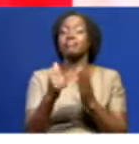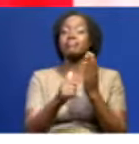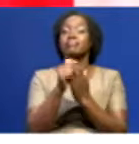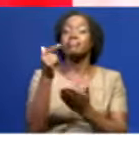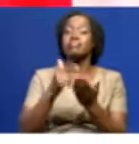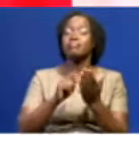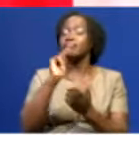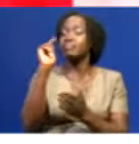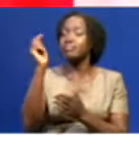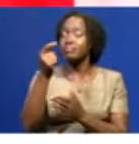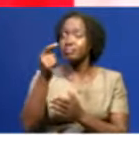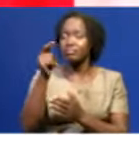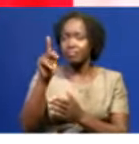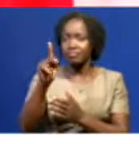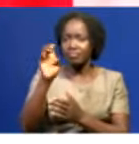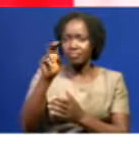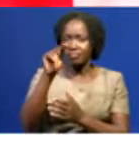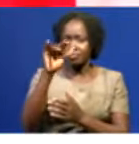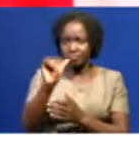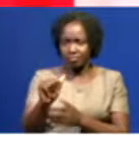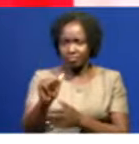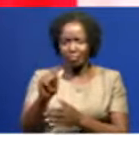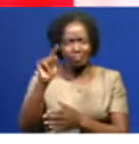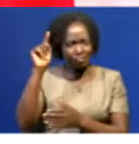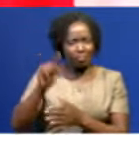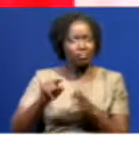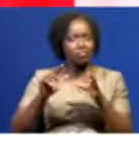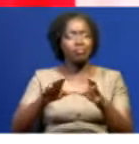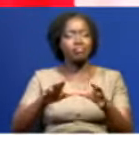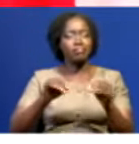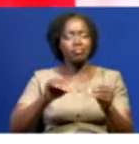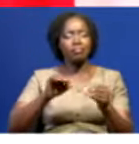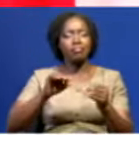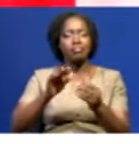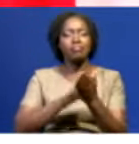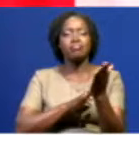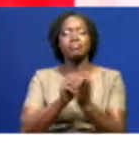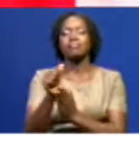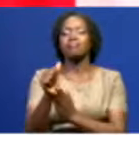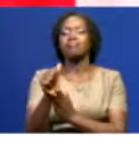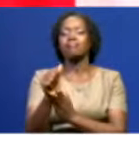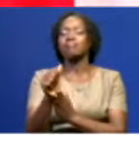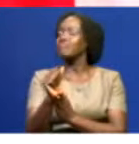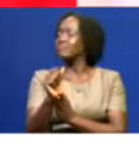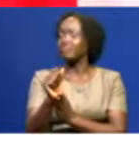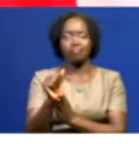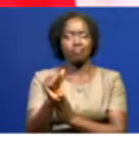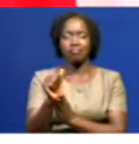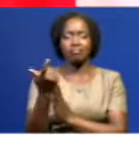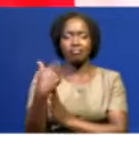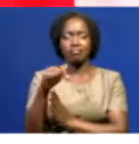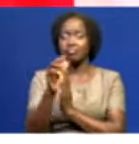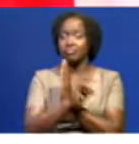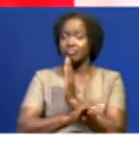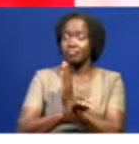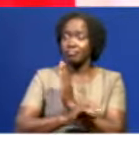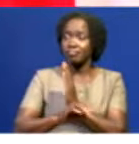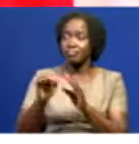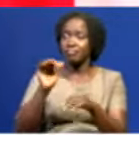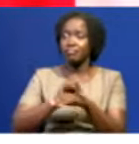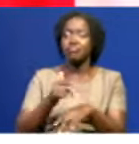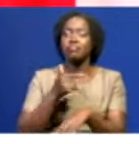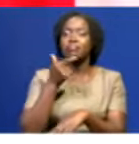na hatuwezi kukubali ya kwamba hii taifa letu iharibike. Sisi ni inchi, na ni vizuri